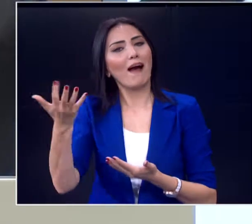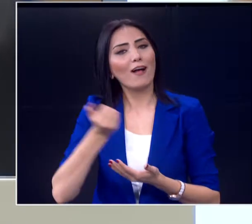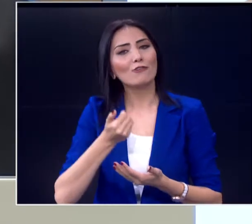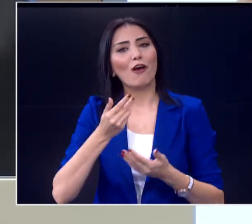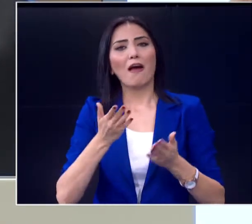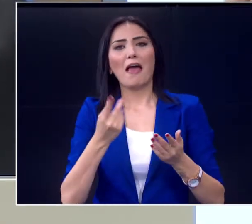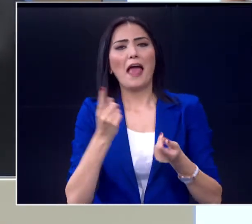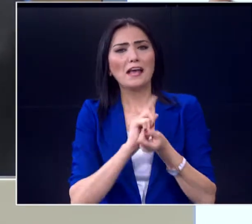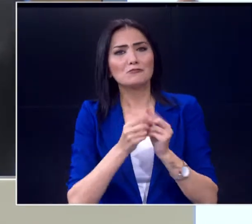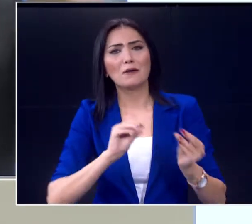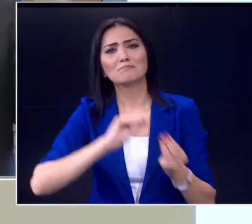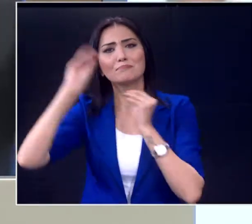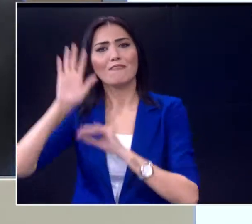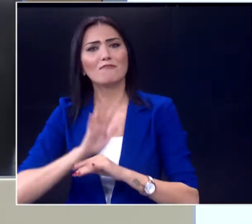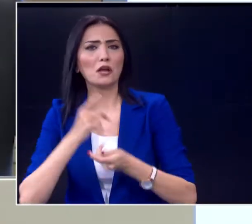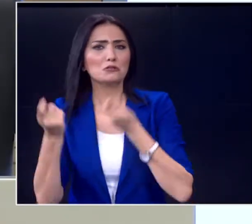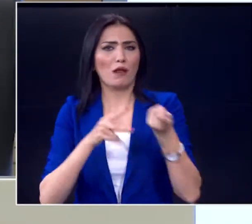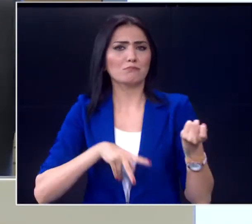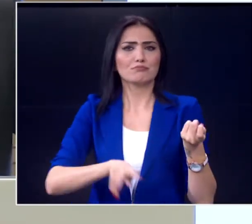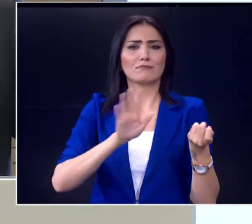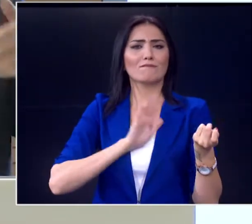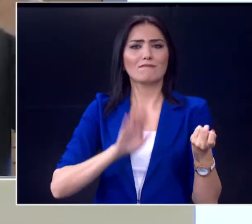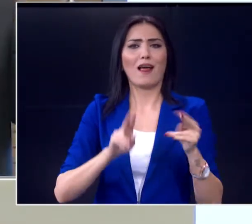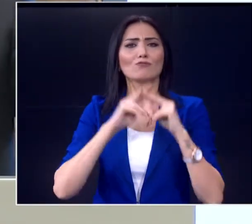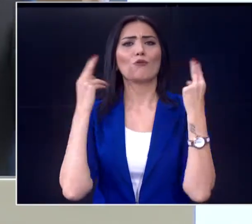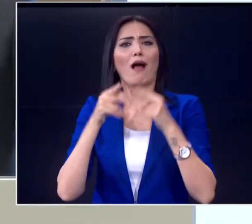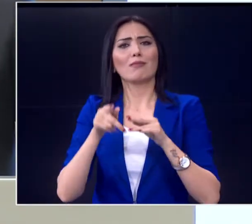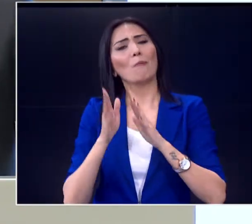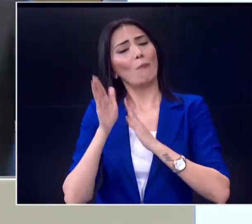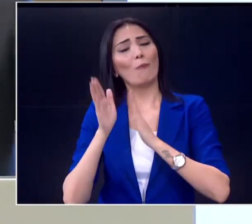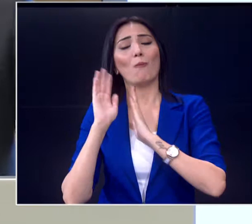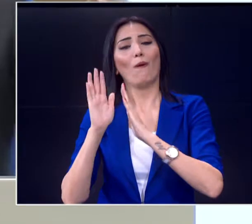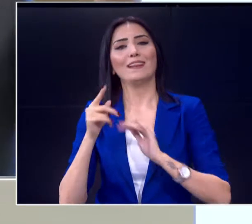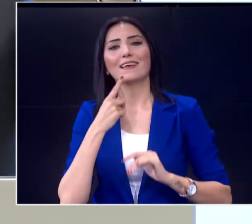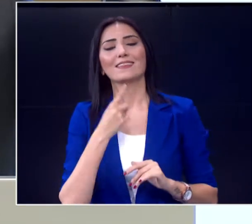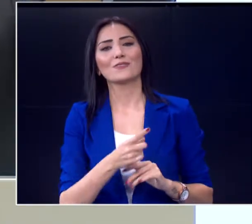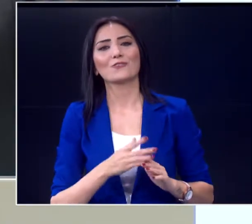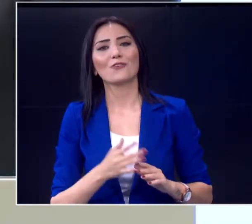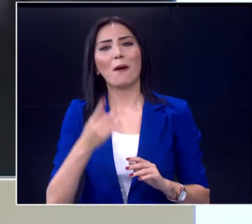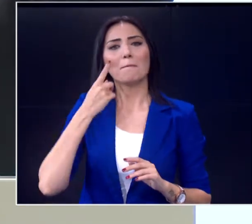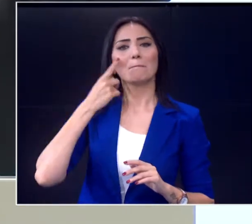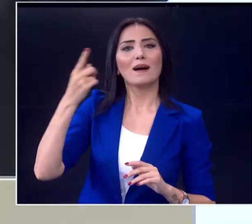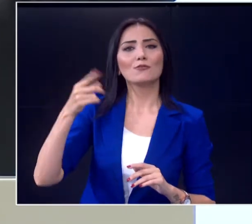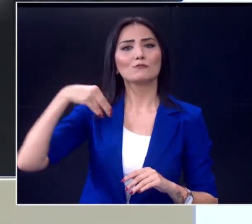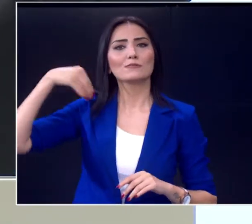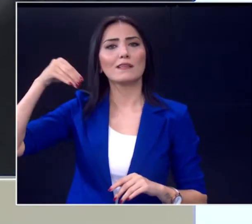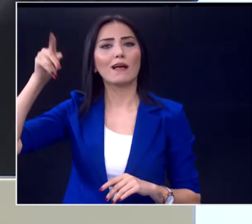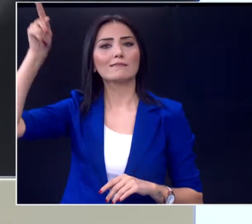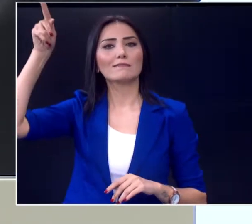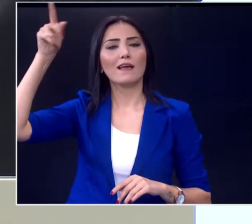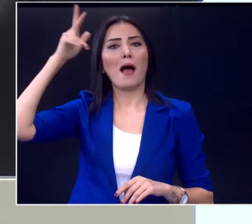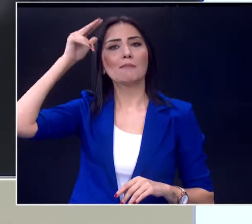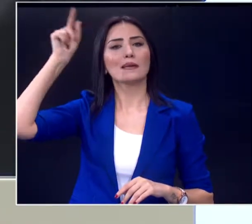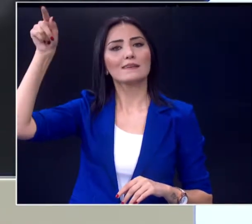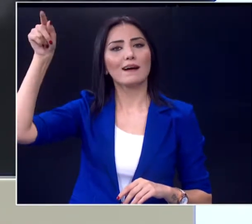mal gidiyor. İşler yürüyor. Dünya bu tarafa gidiyor artık. Bakıyorsun satan Amerika'da.